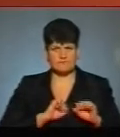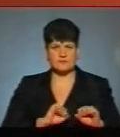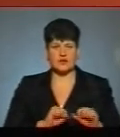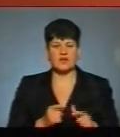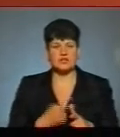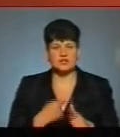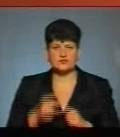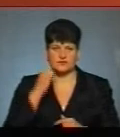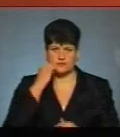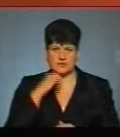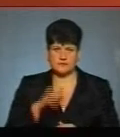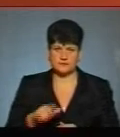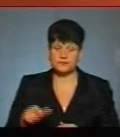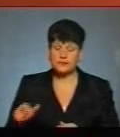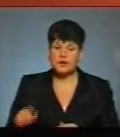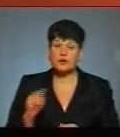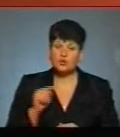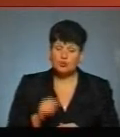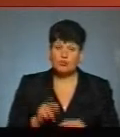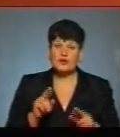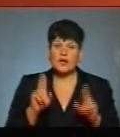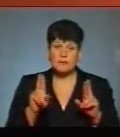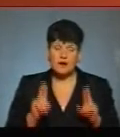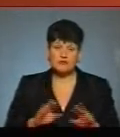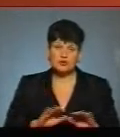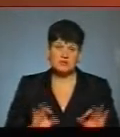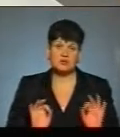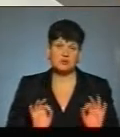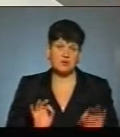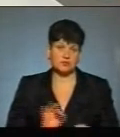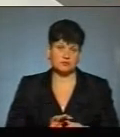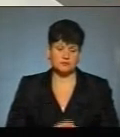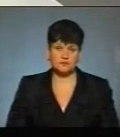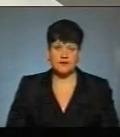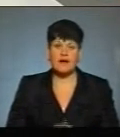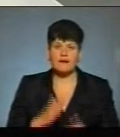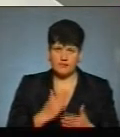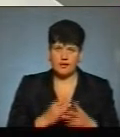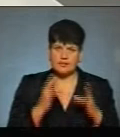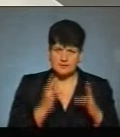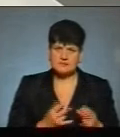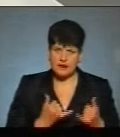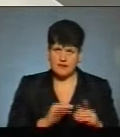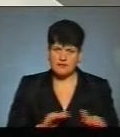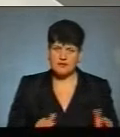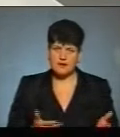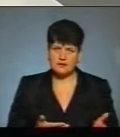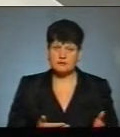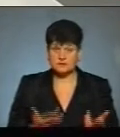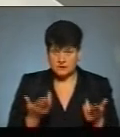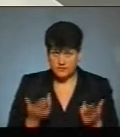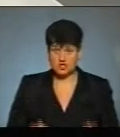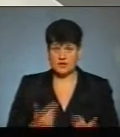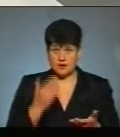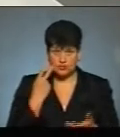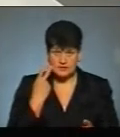людей похилого віку. Тому, як правило, дітки переносять нормально. Але є й небезпека для дітей? Ну, звичайно,